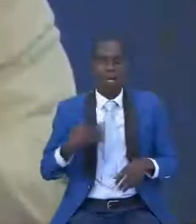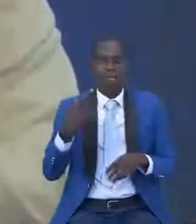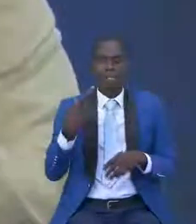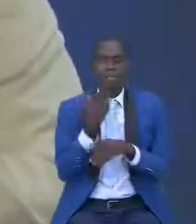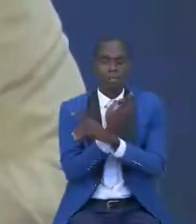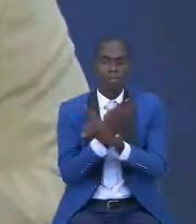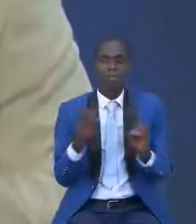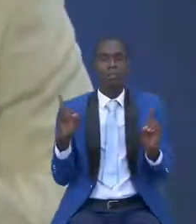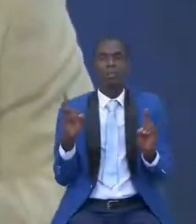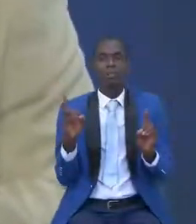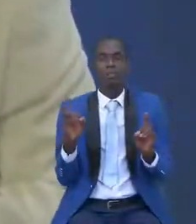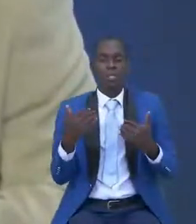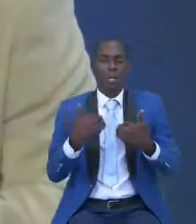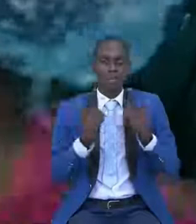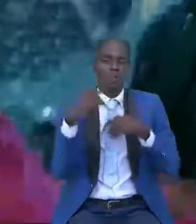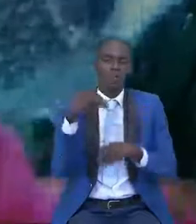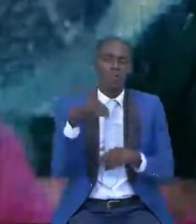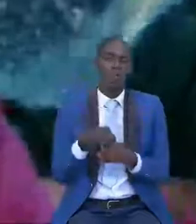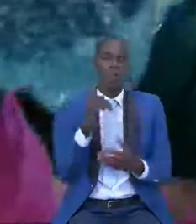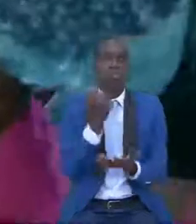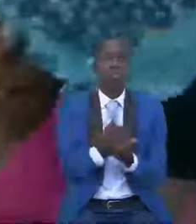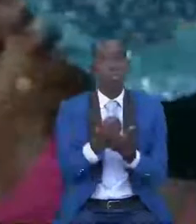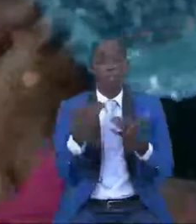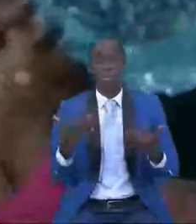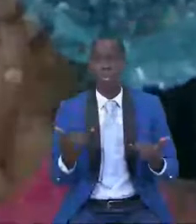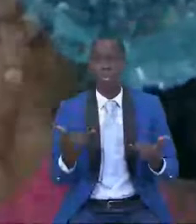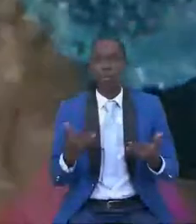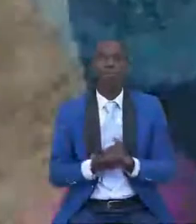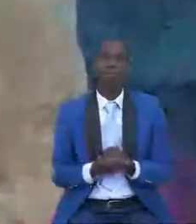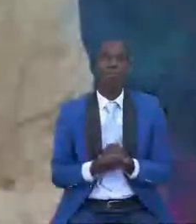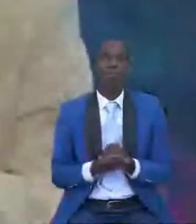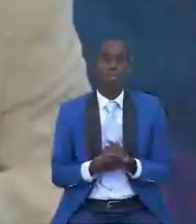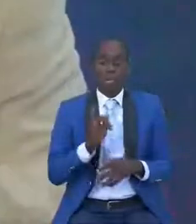Le libérateur entre et la délivrance est entrée.